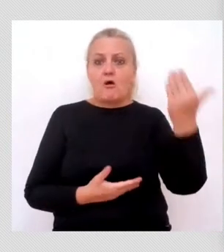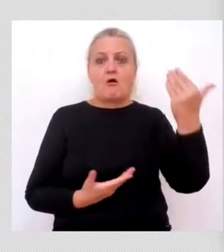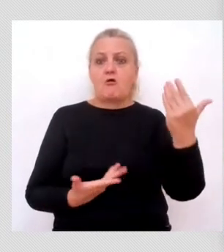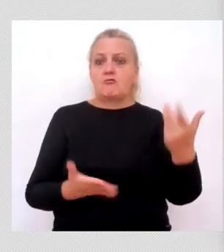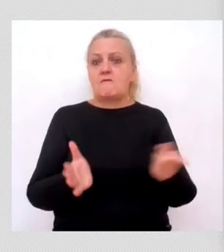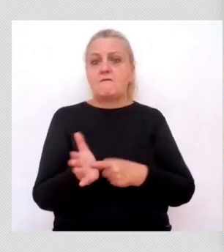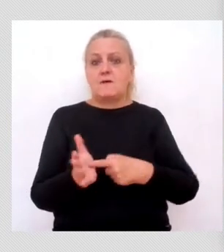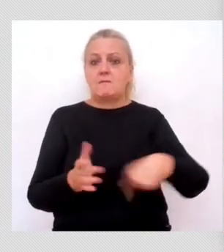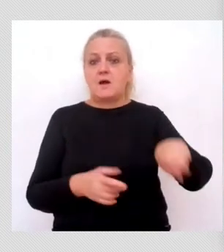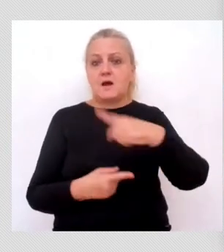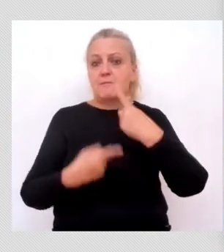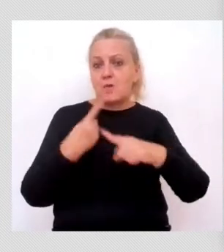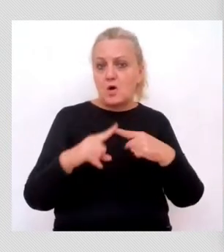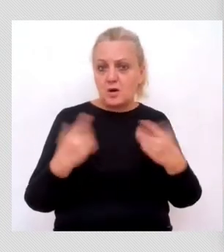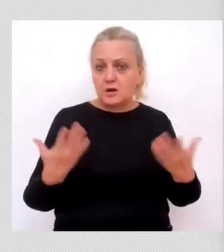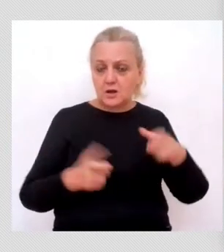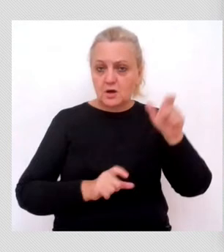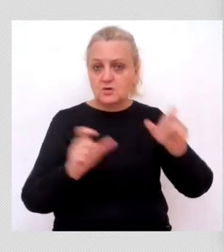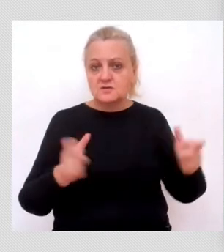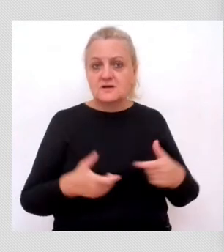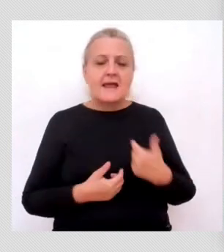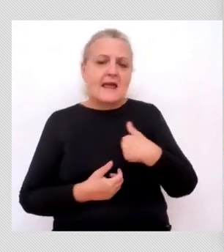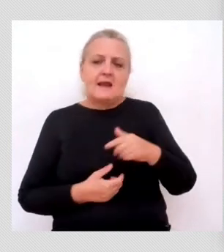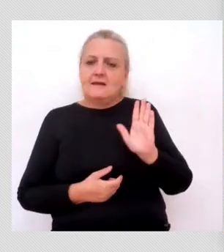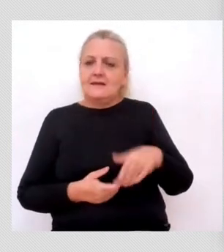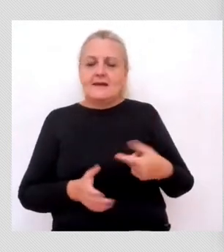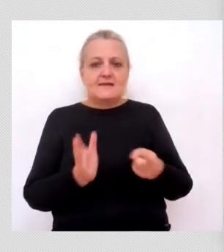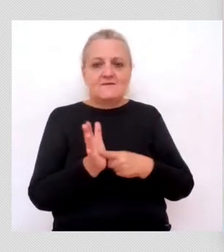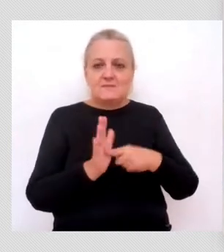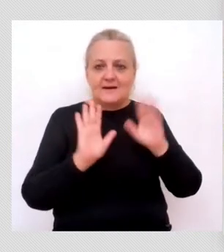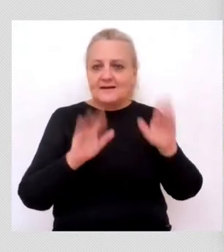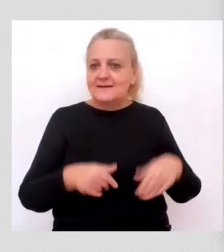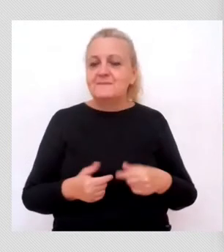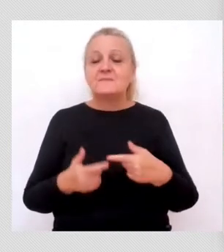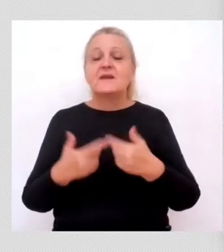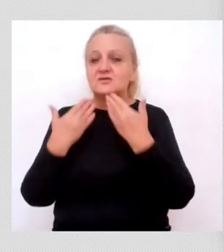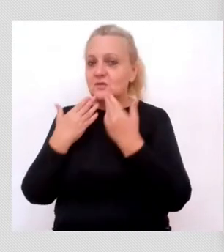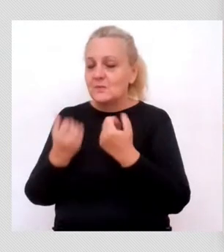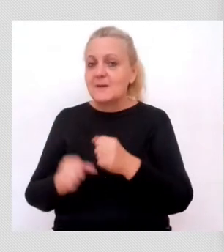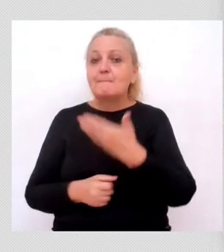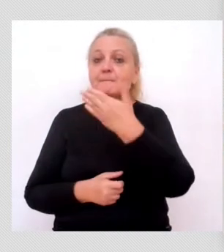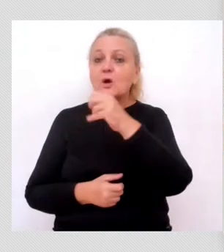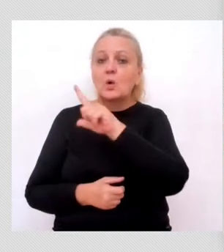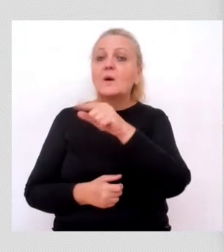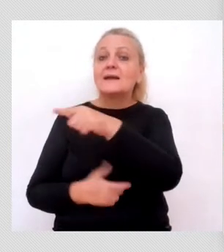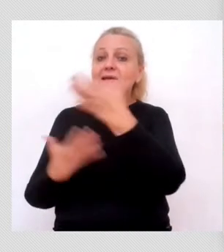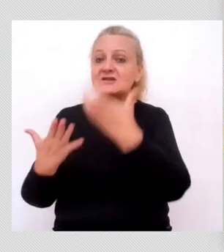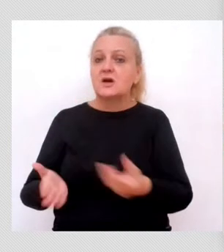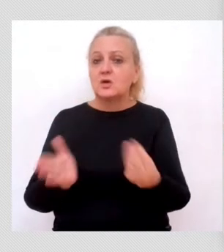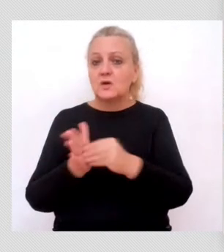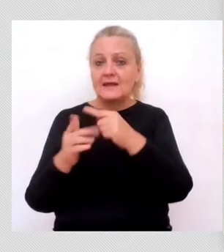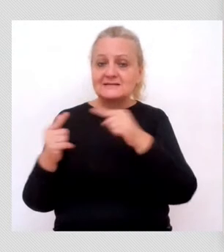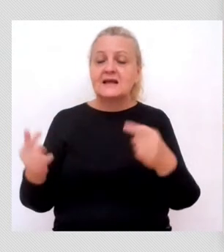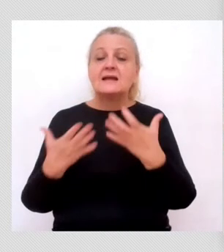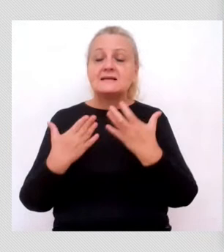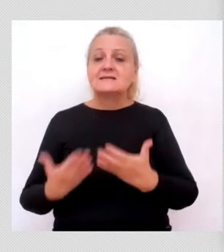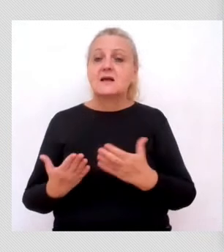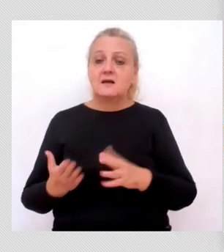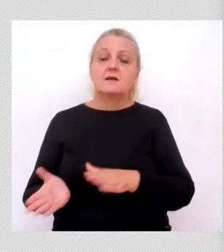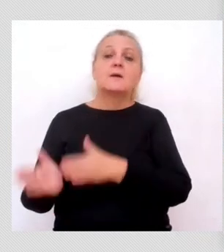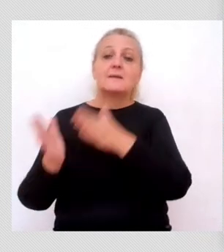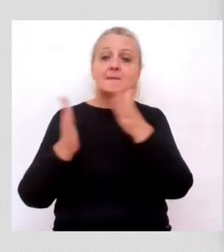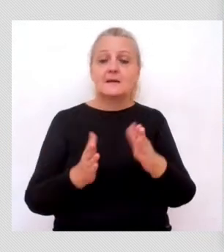naszych polityków, przynajmniej niektórych, no ja bym nie oczekiwał. Dziękuję bardzo. Mikołaj, ty chciałeś jeszcze jedno zdanie i chciałabym oddać